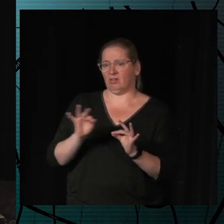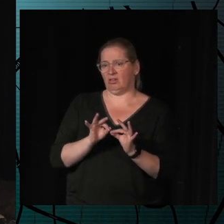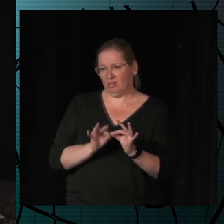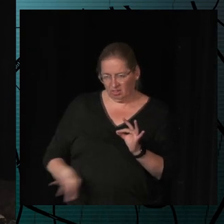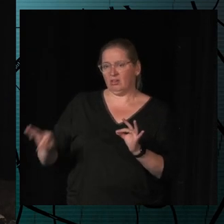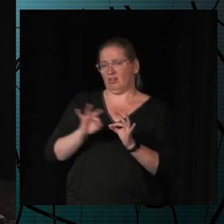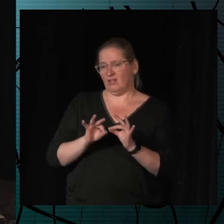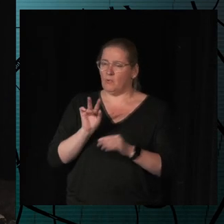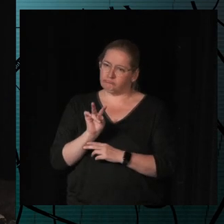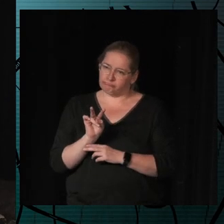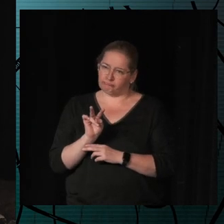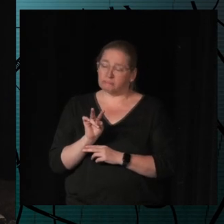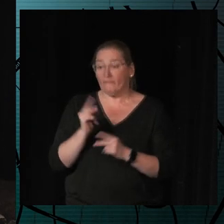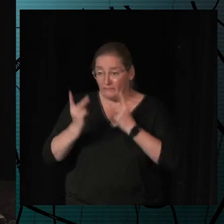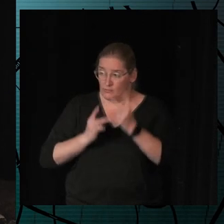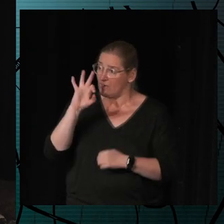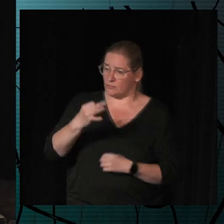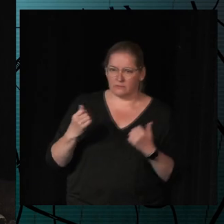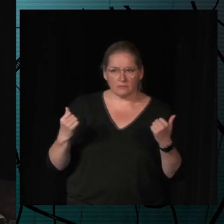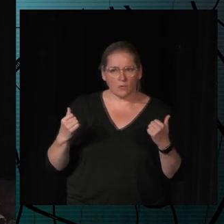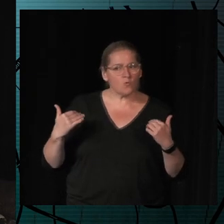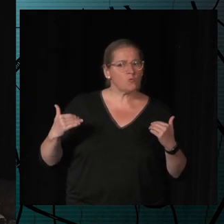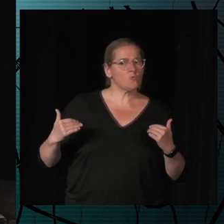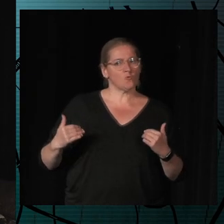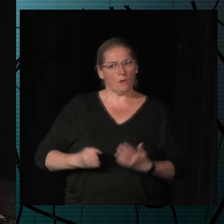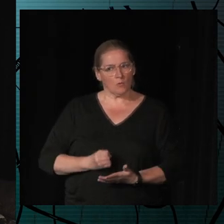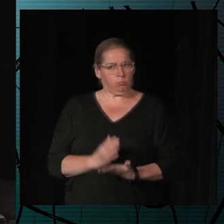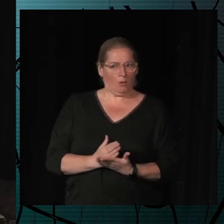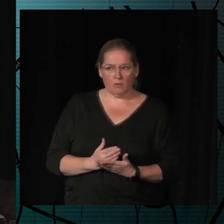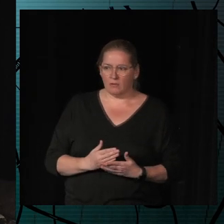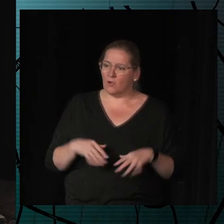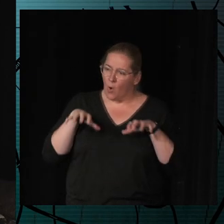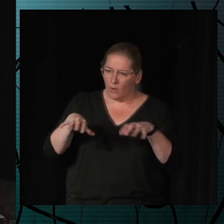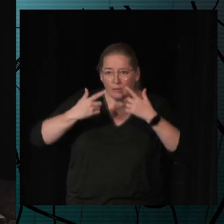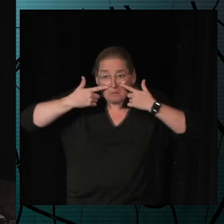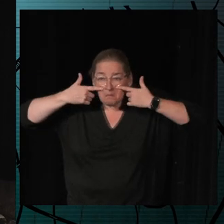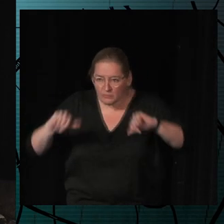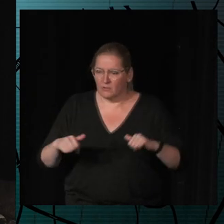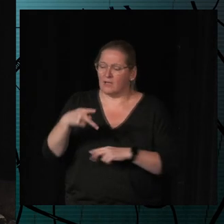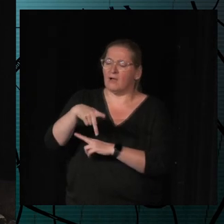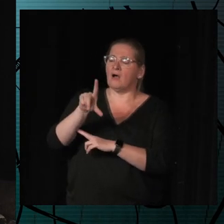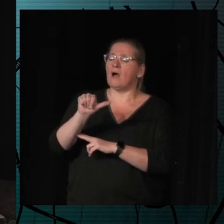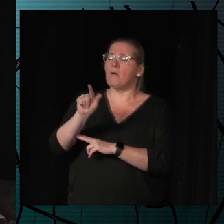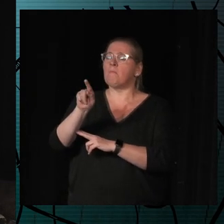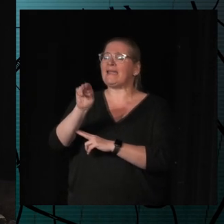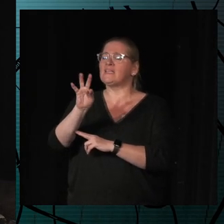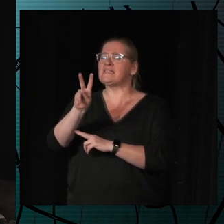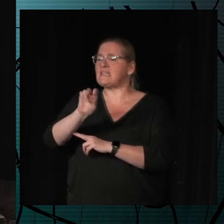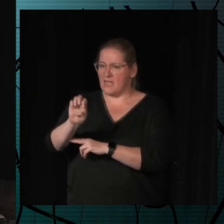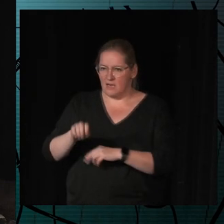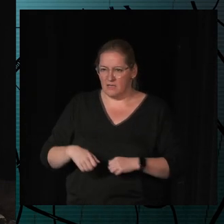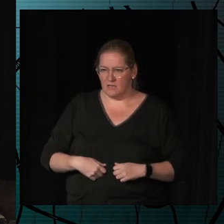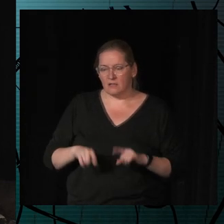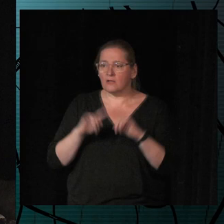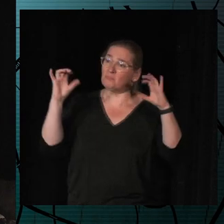effet là visuellement oui on est sur quelque chose de très cru il y a un rapport très cru à l'horreur en fait dans dans plectille il y a quelque chose de pareil de